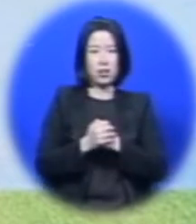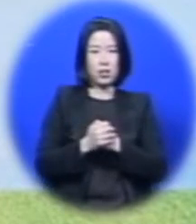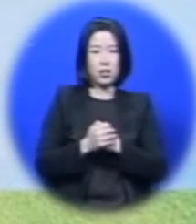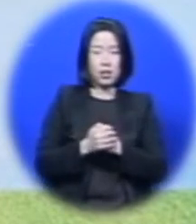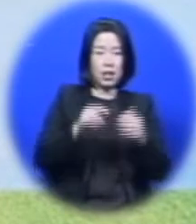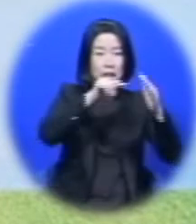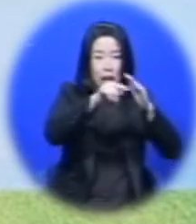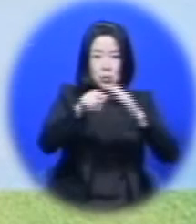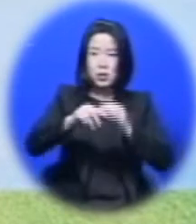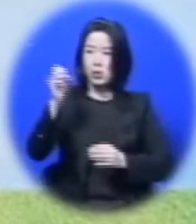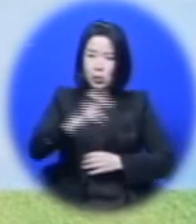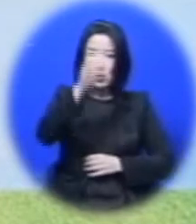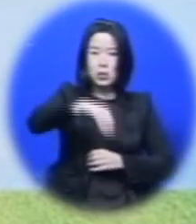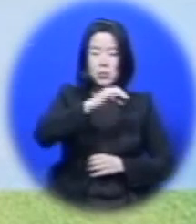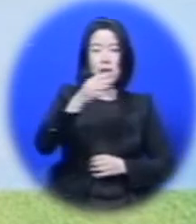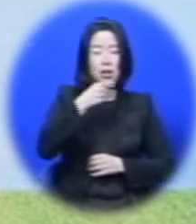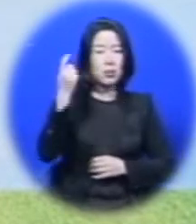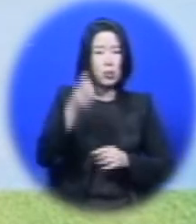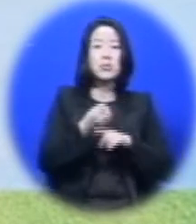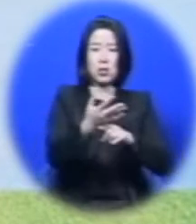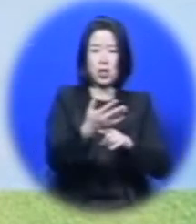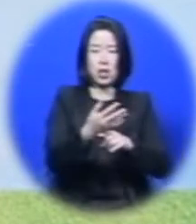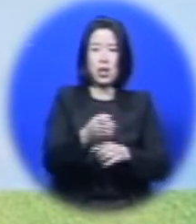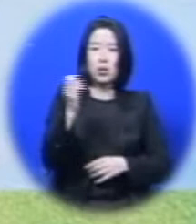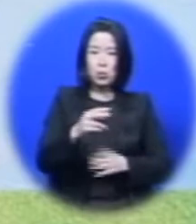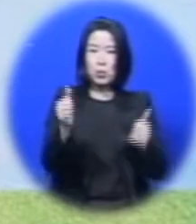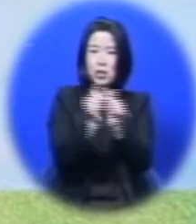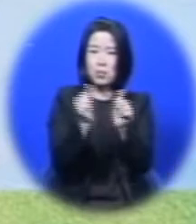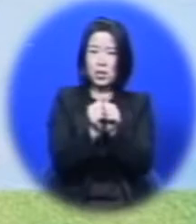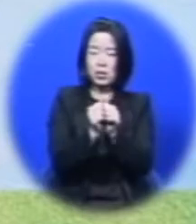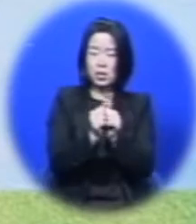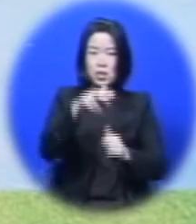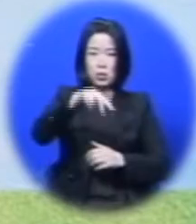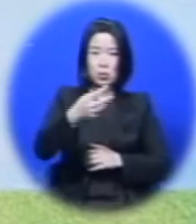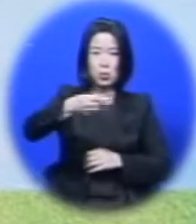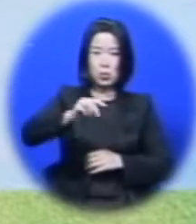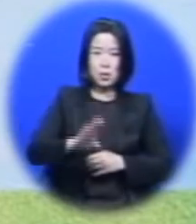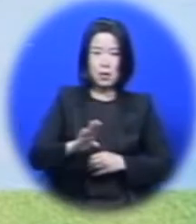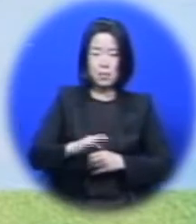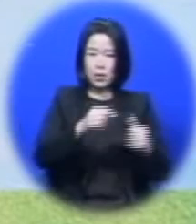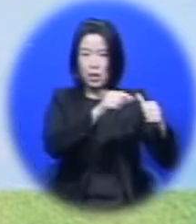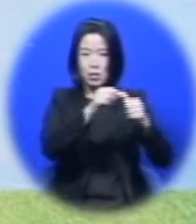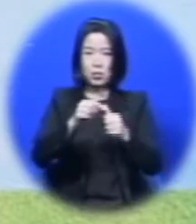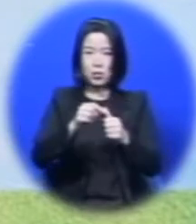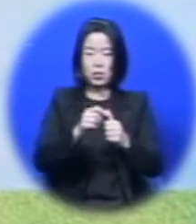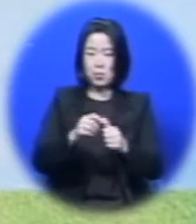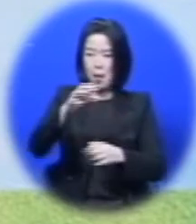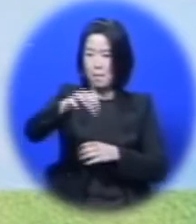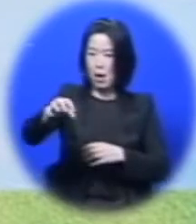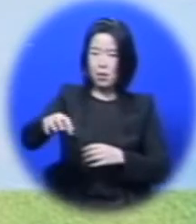다니면서 또 십자가 복음을 전하는데 남자들이 다시 이 조셉을 끌고 마을 복판에 가서 내 동댕이